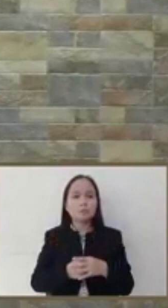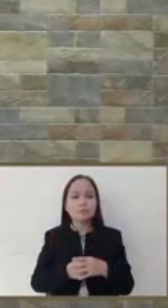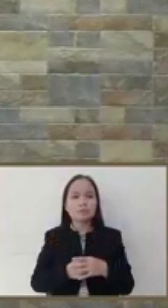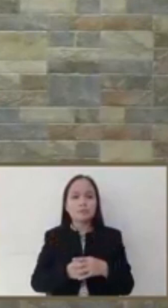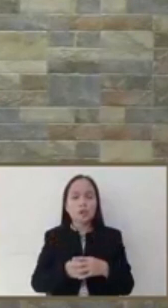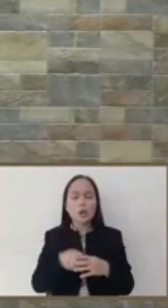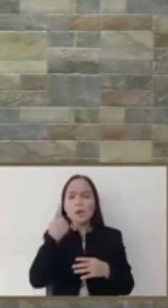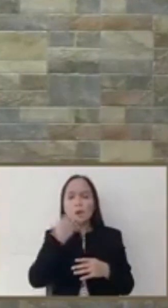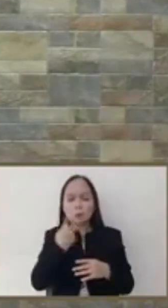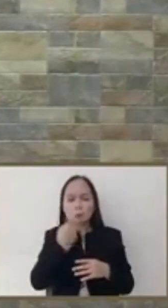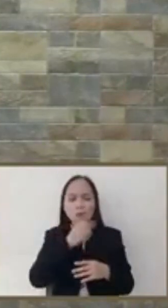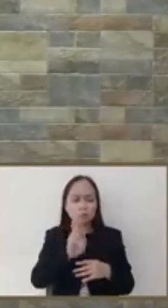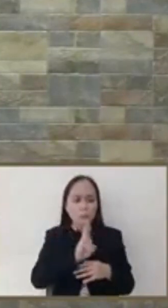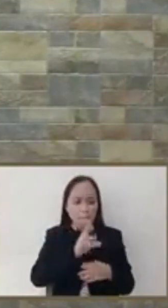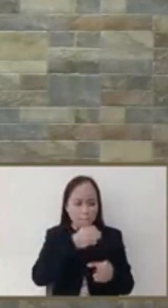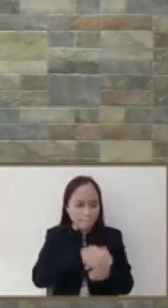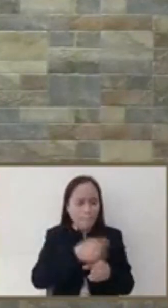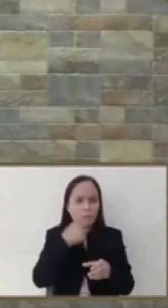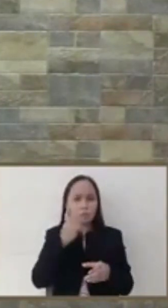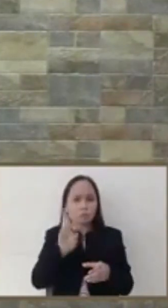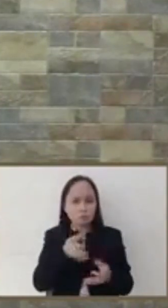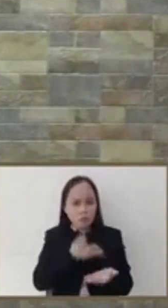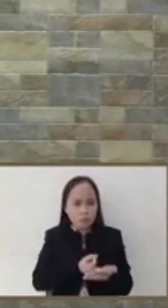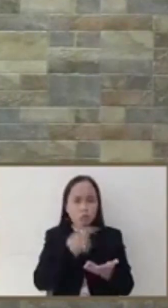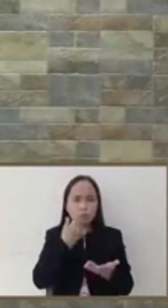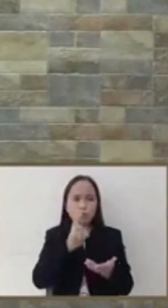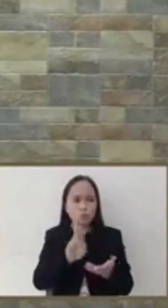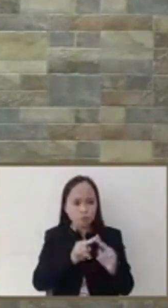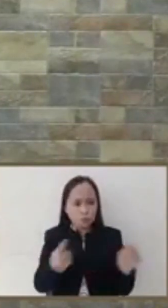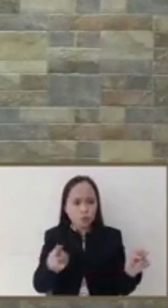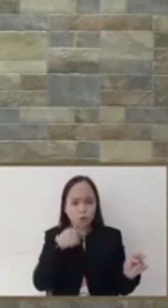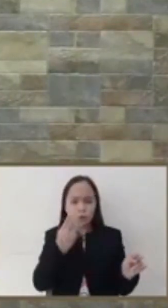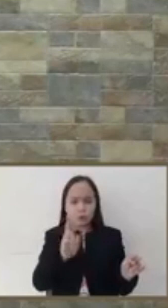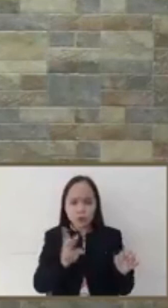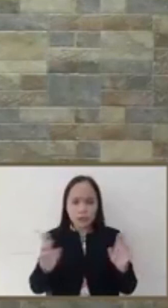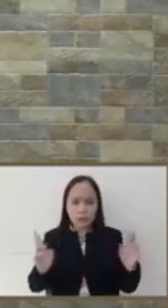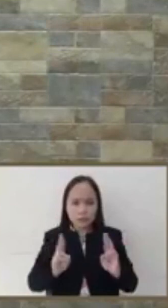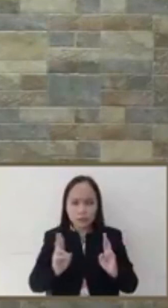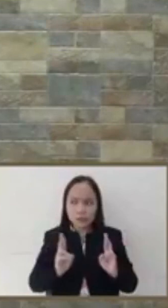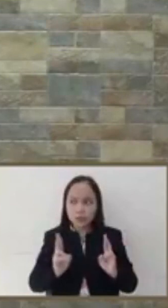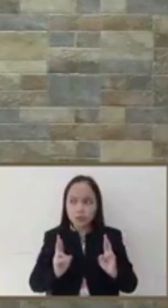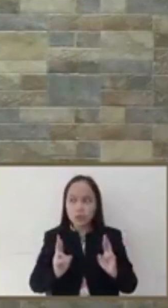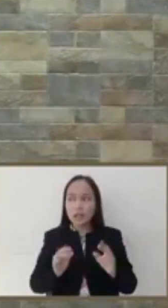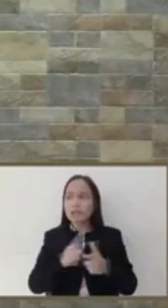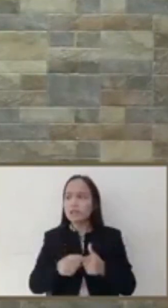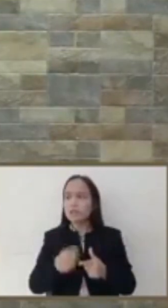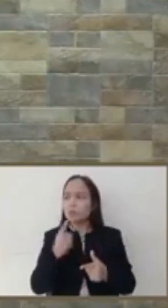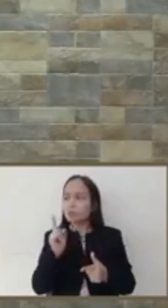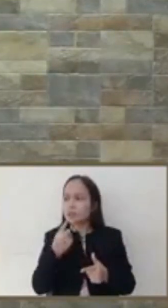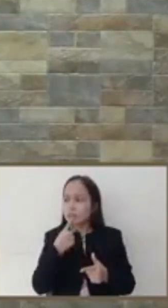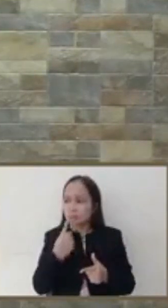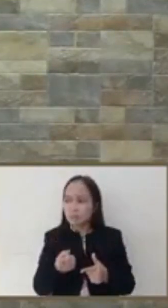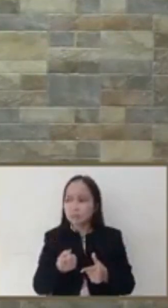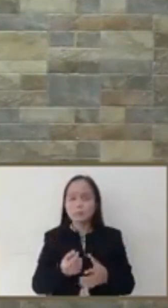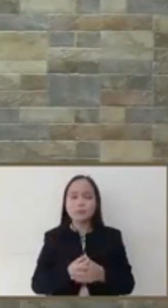ng pera, yung gumamit ng sakyan, yung gumamit ng bahay, yung gumamit ng refrigerator. Now, what I'm trying to tell you, brethren, hindi